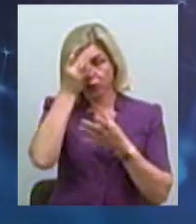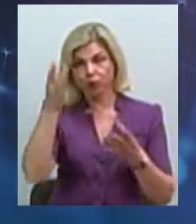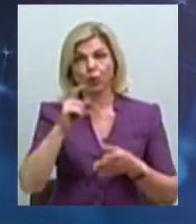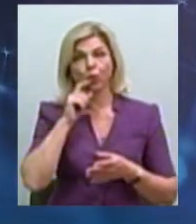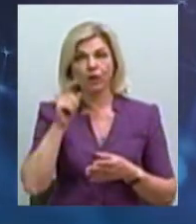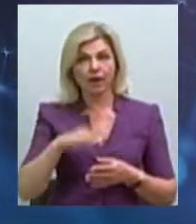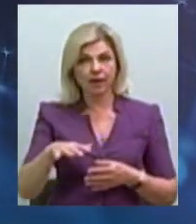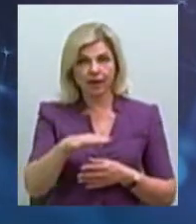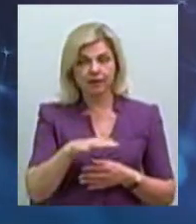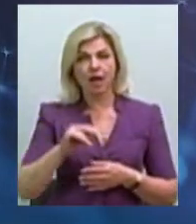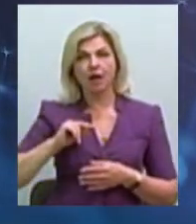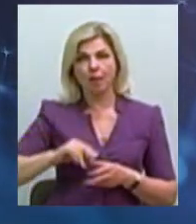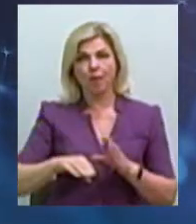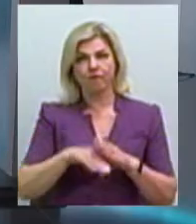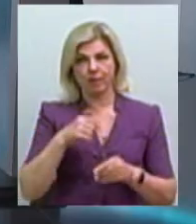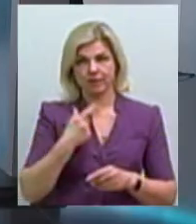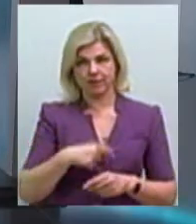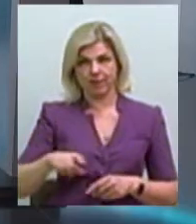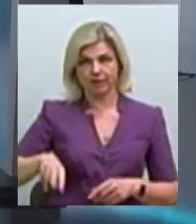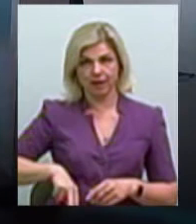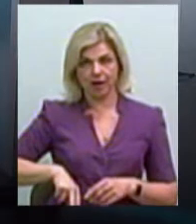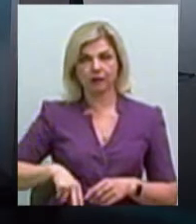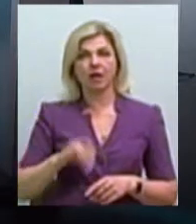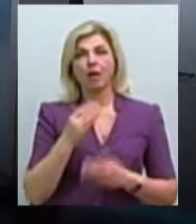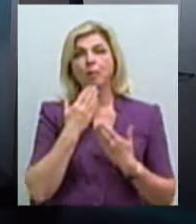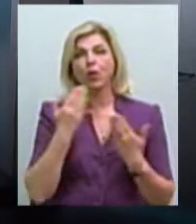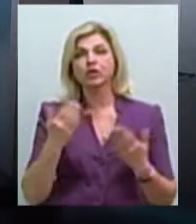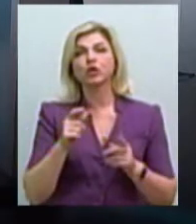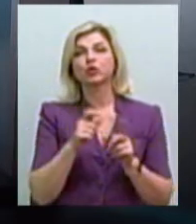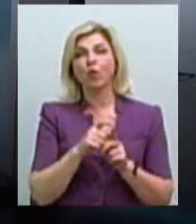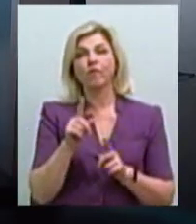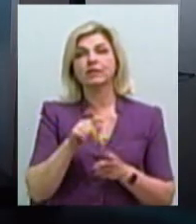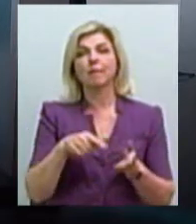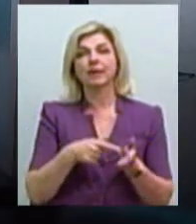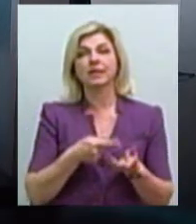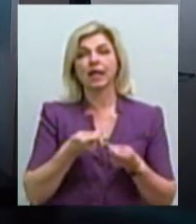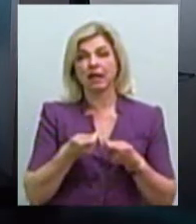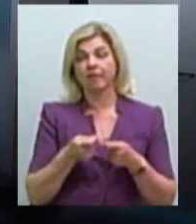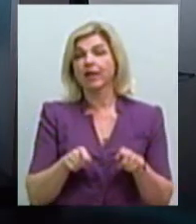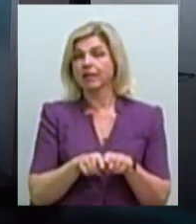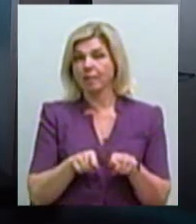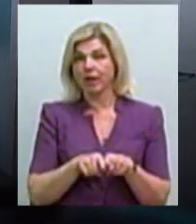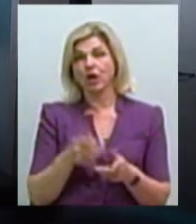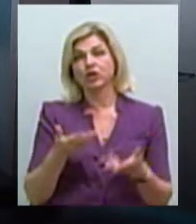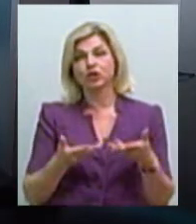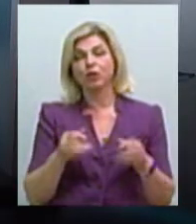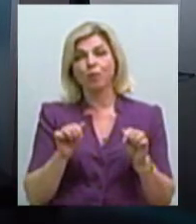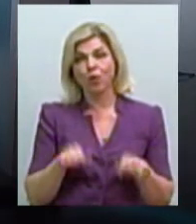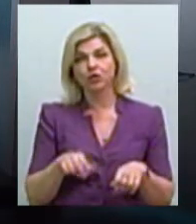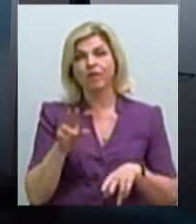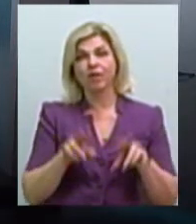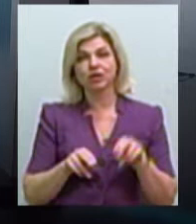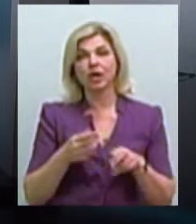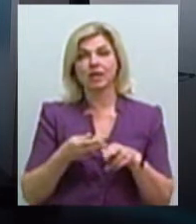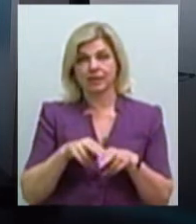Україні працівники обрали собі директора. Остаточне слово, звісно, за міським керівництвом. І тим не менш, чи можна вважати саме